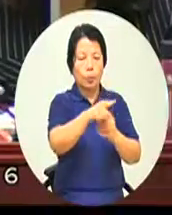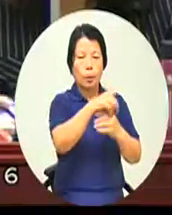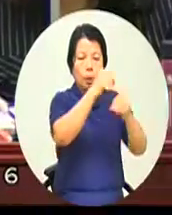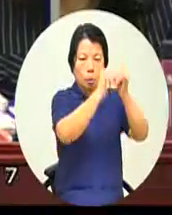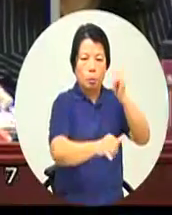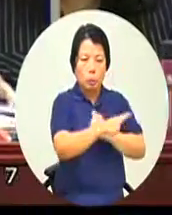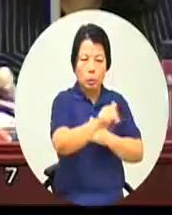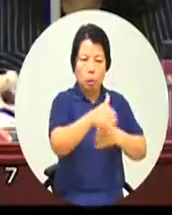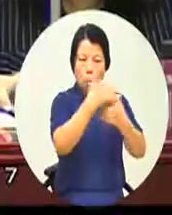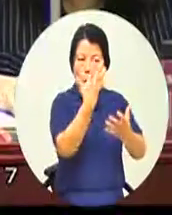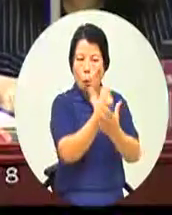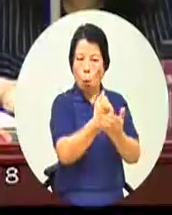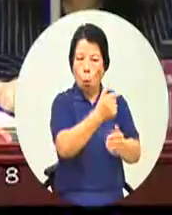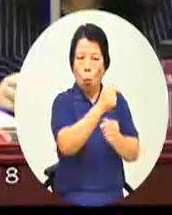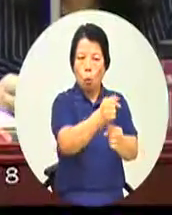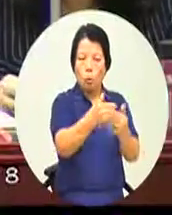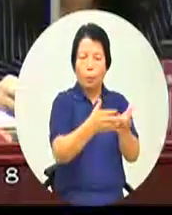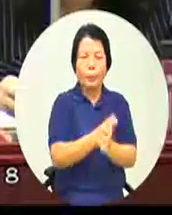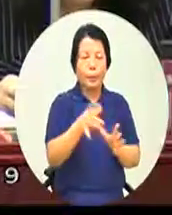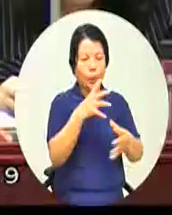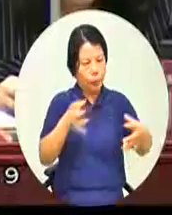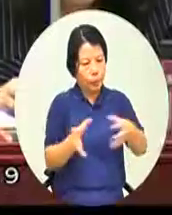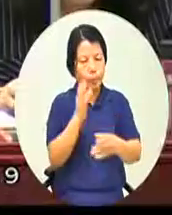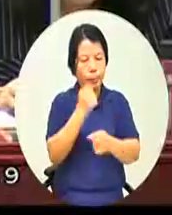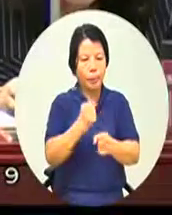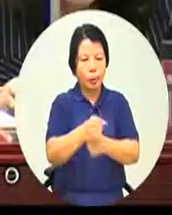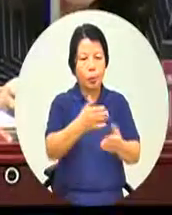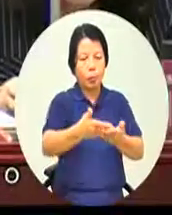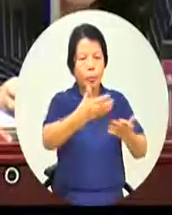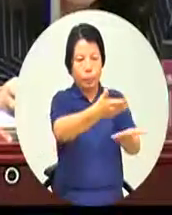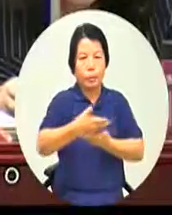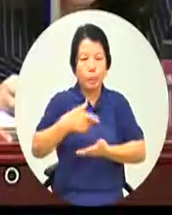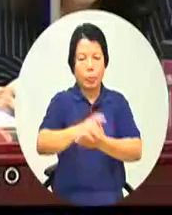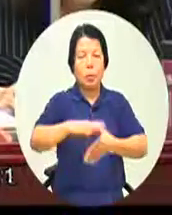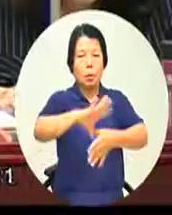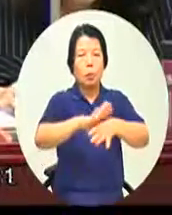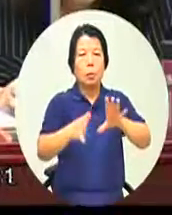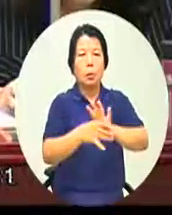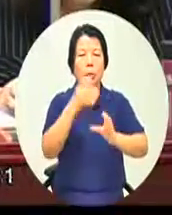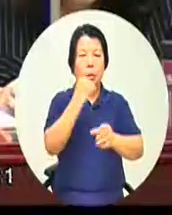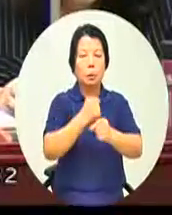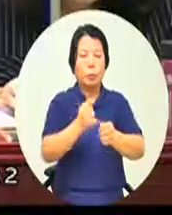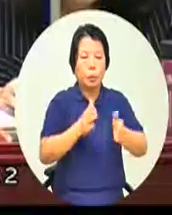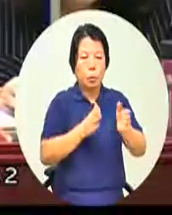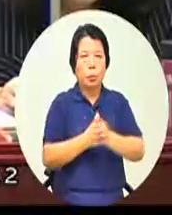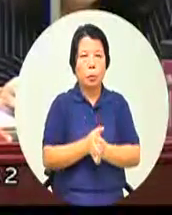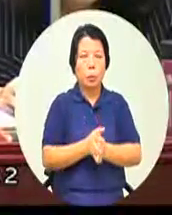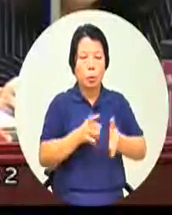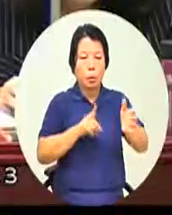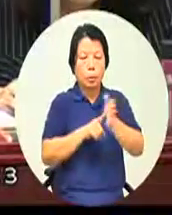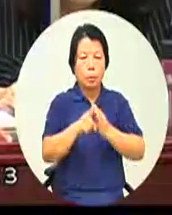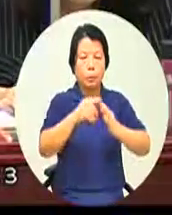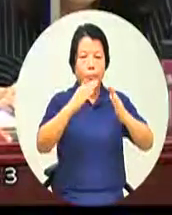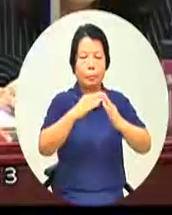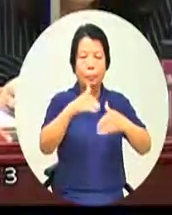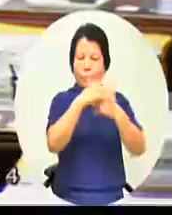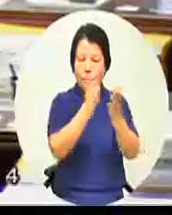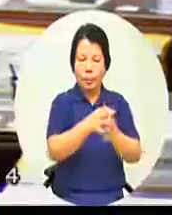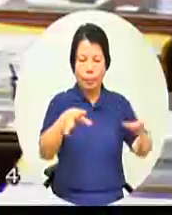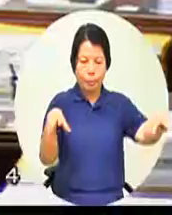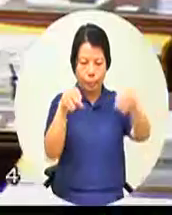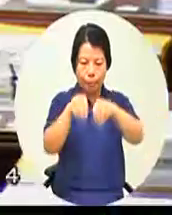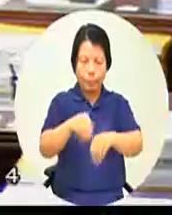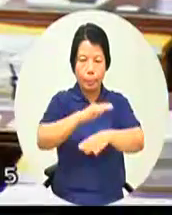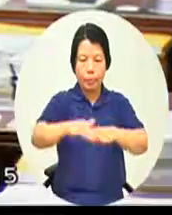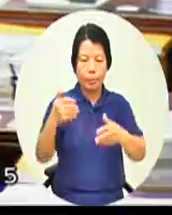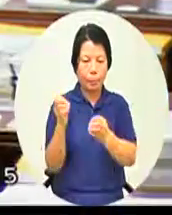一些做一些合作，而且势必会广纳更多的文史工作者一起进来参与这样的一个计划。 其实真的我们非